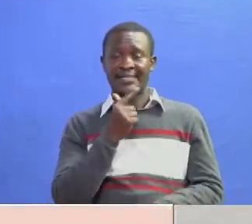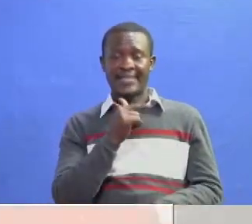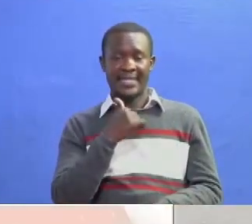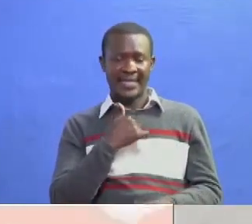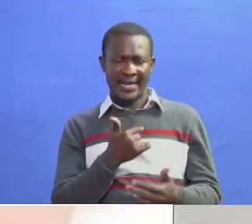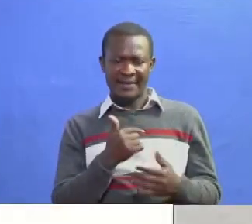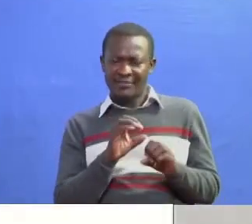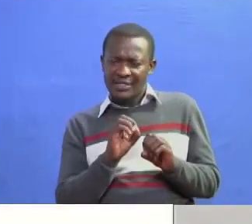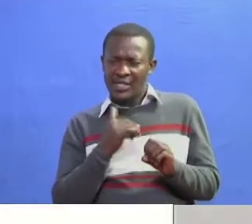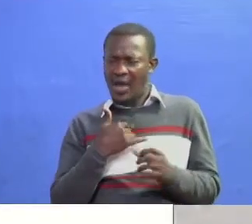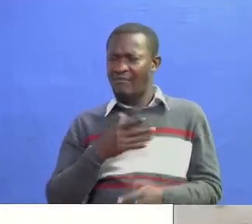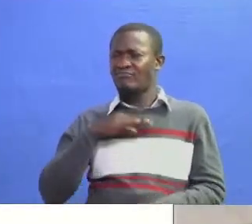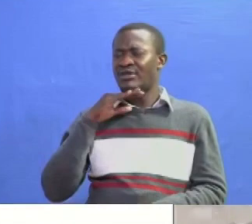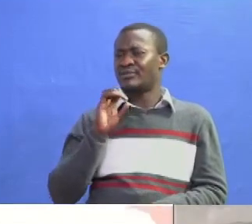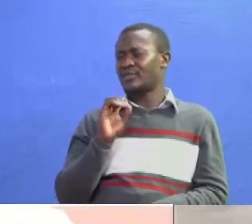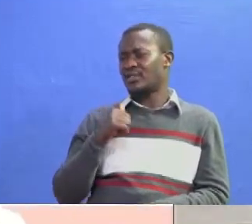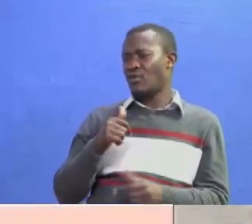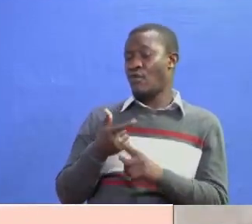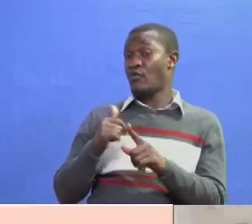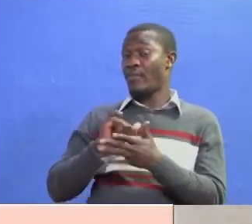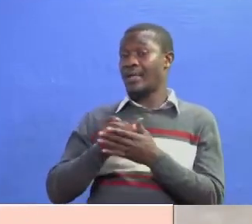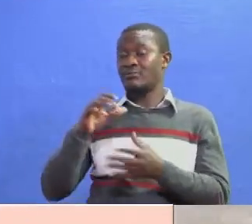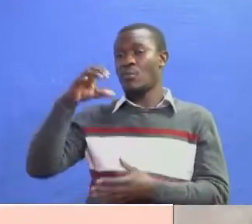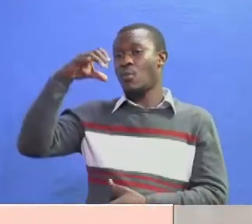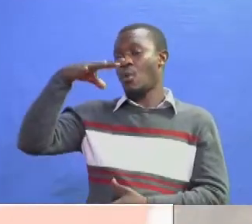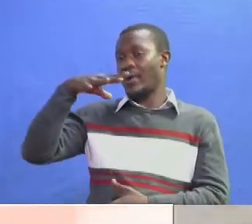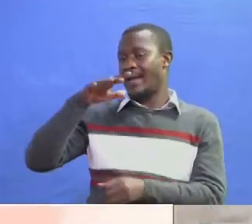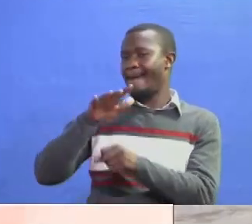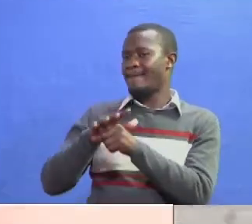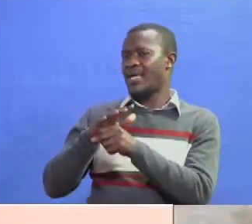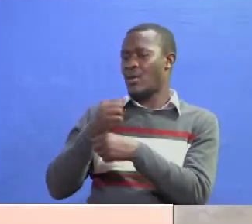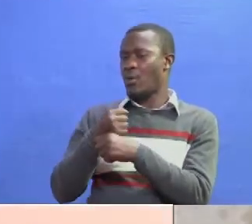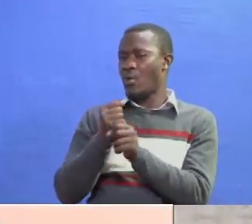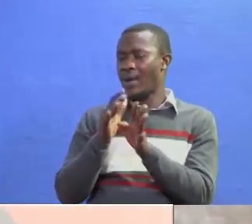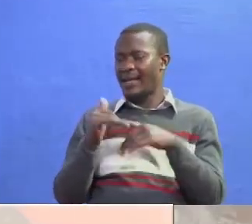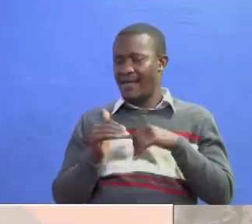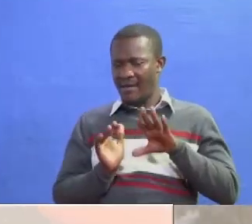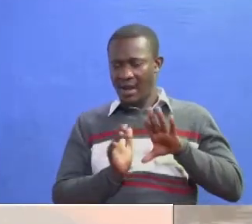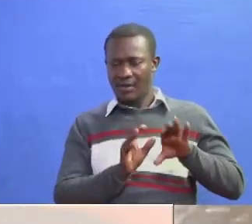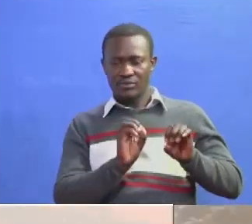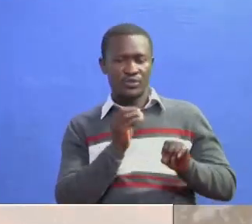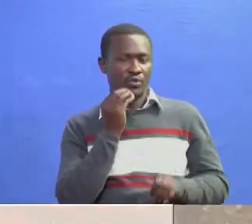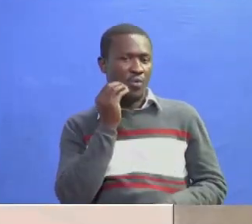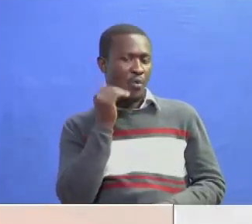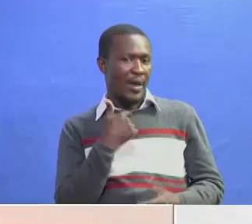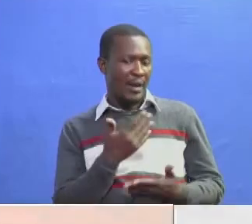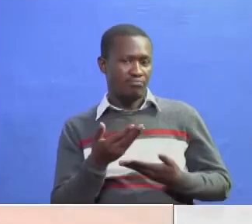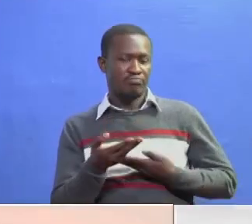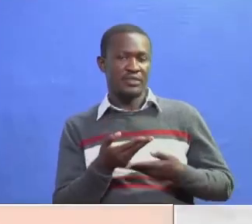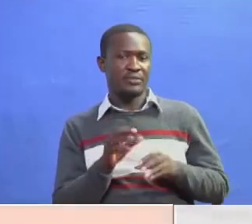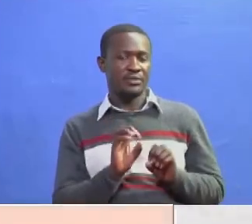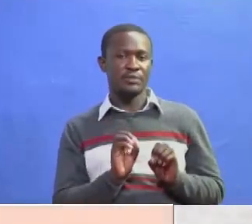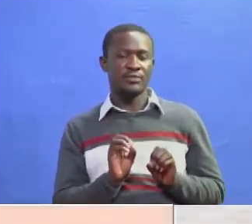kuwa hakuna aliyepoteza Maisha kutokana na mafuriko hayo lakini Wengi wa wakazi wameachwa Bila makazi baada ya mvua Hiyo